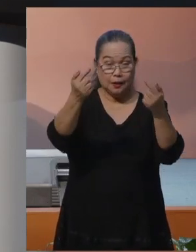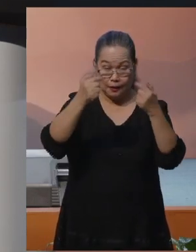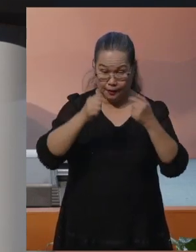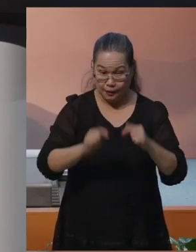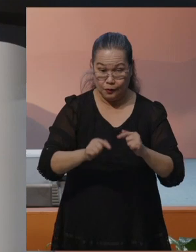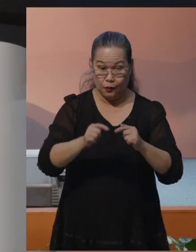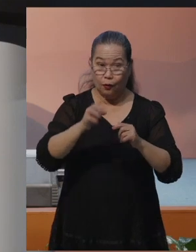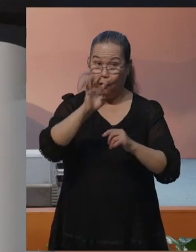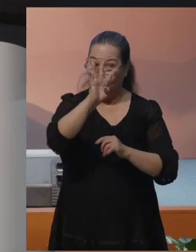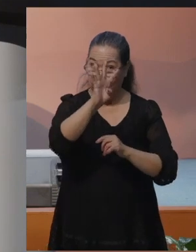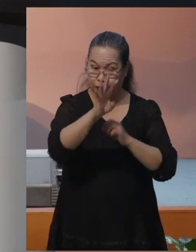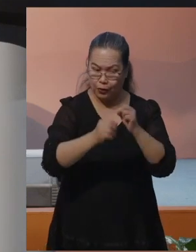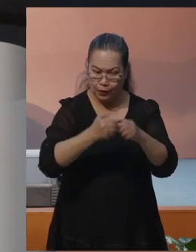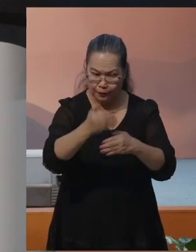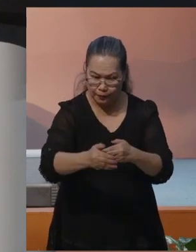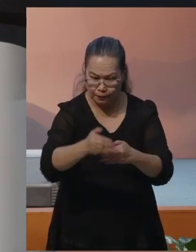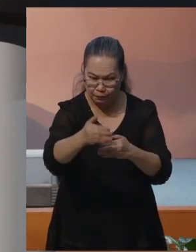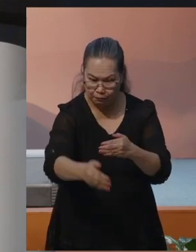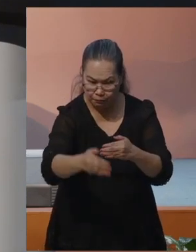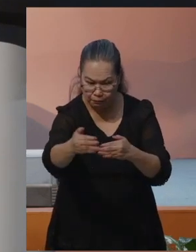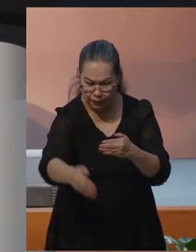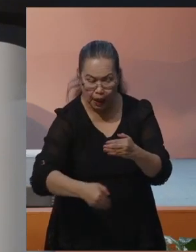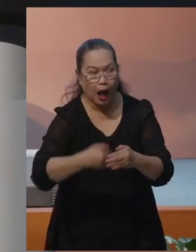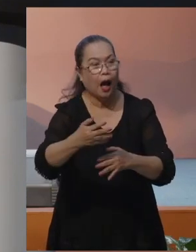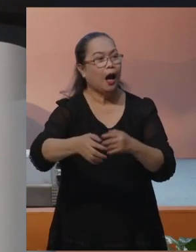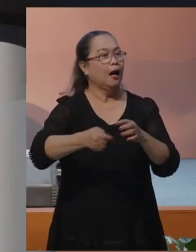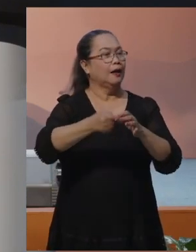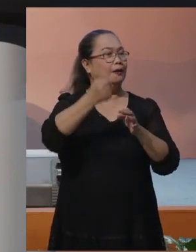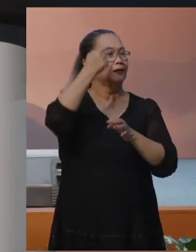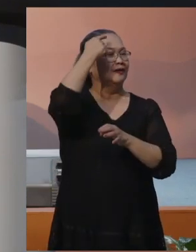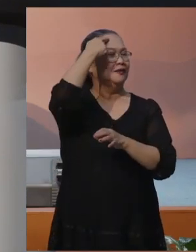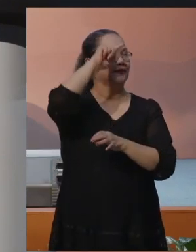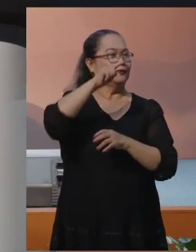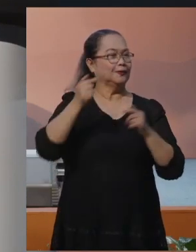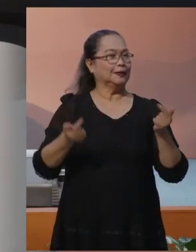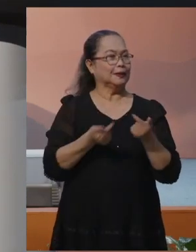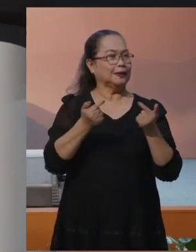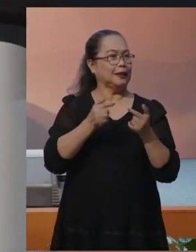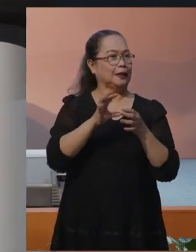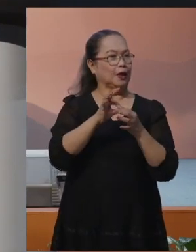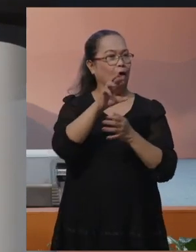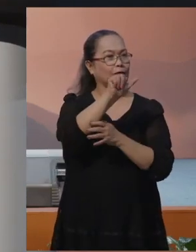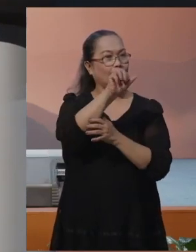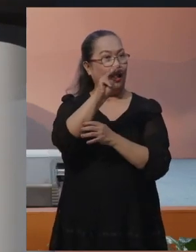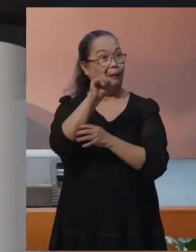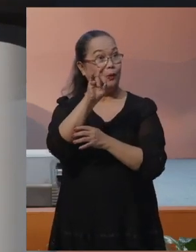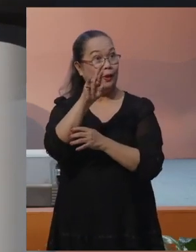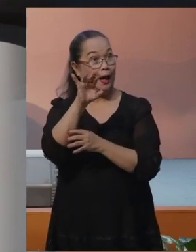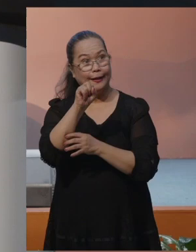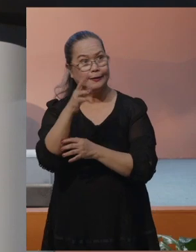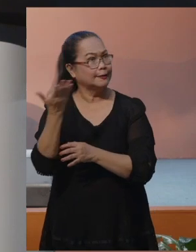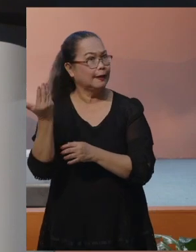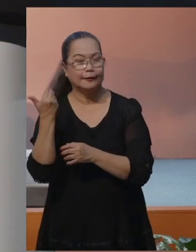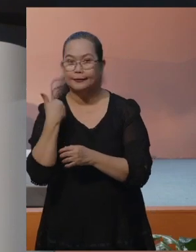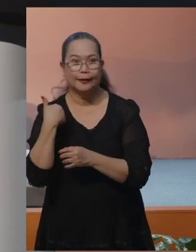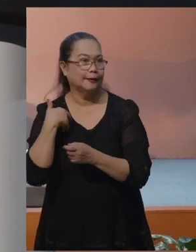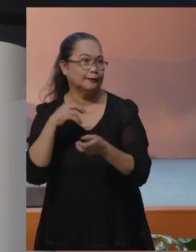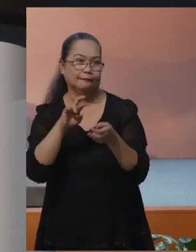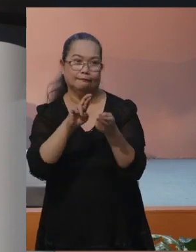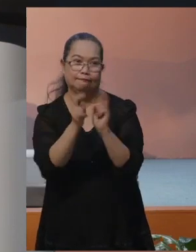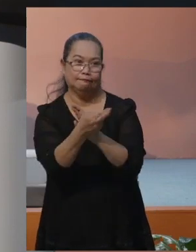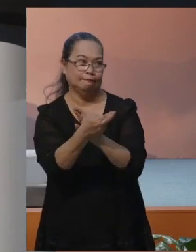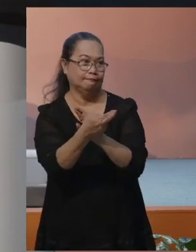fourth generation, for the iniquity of the Amorites is not yet complete." Nagdaan ang maraming henerasyon,